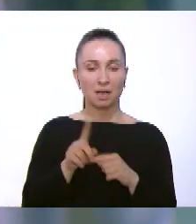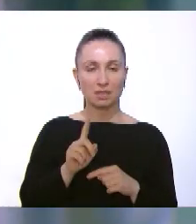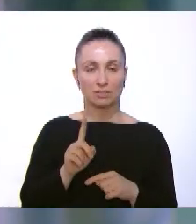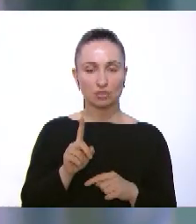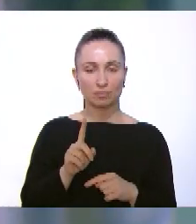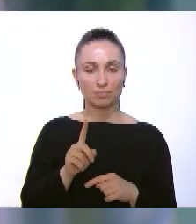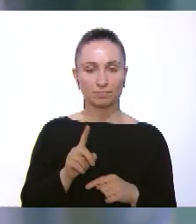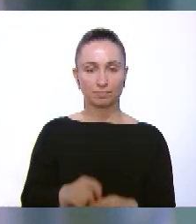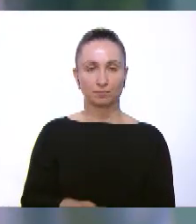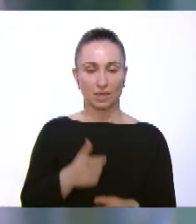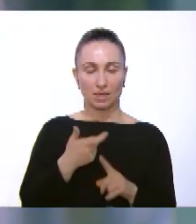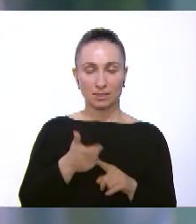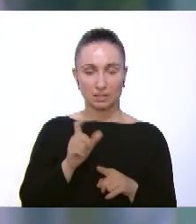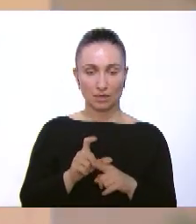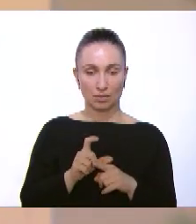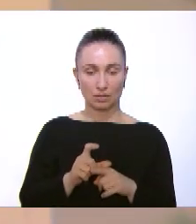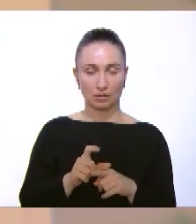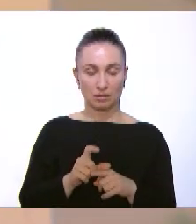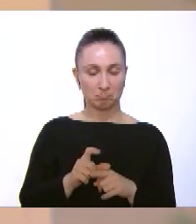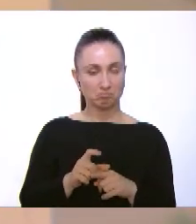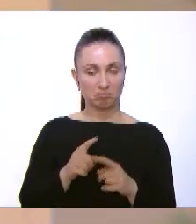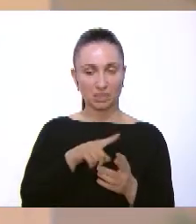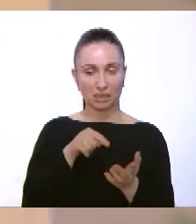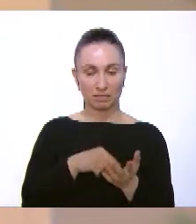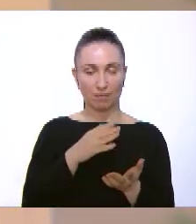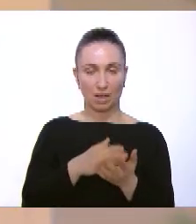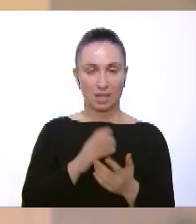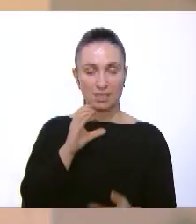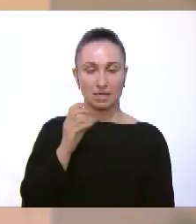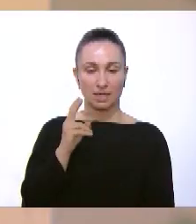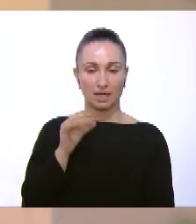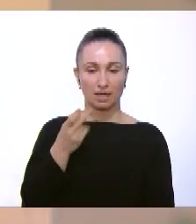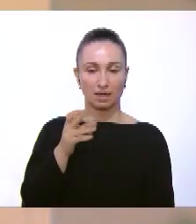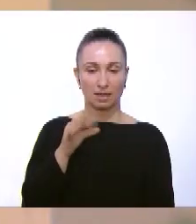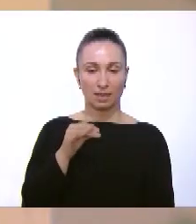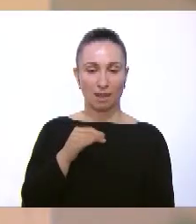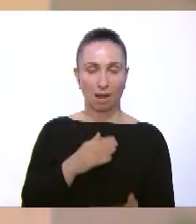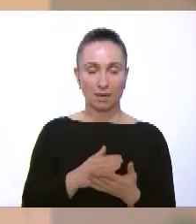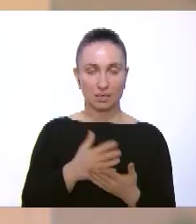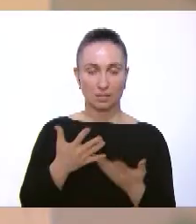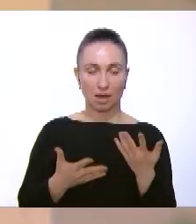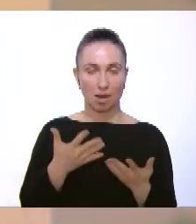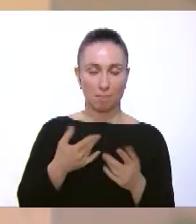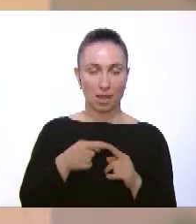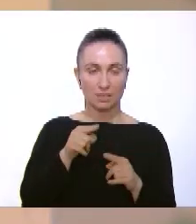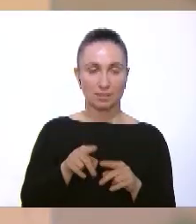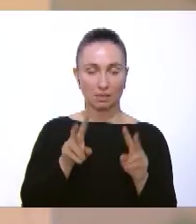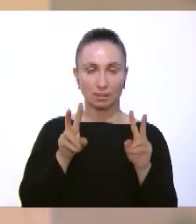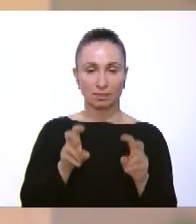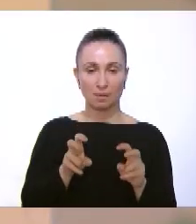სკრინინგი? ძალიან საჭირო როტო კითხვა, სკრინინგი არის ალბათ ის